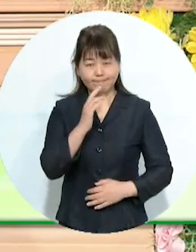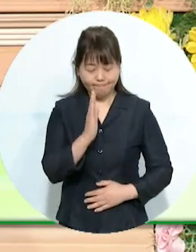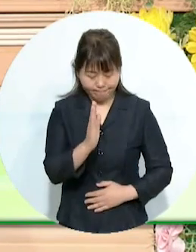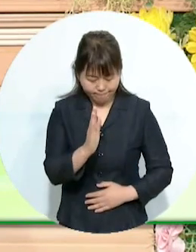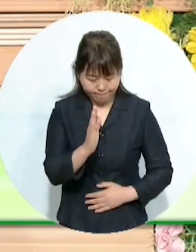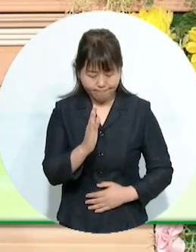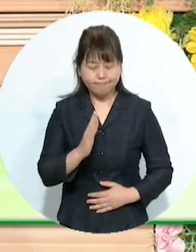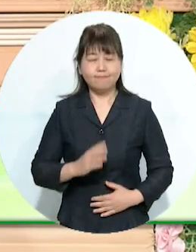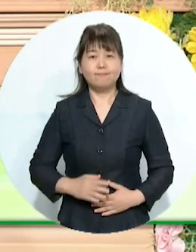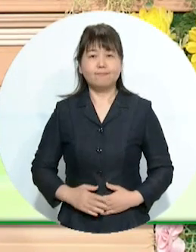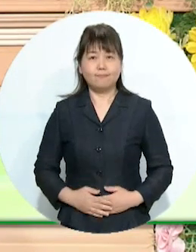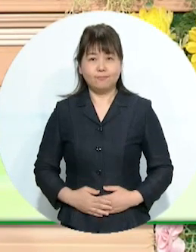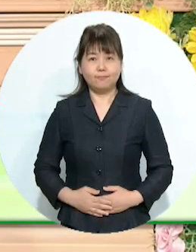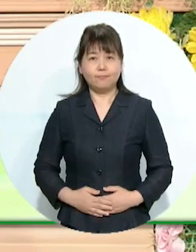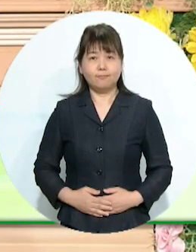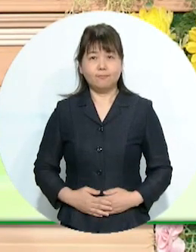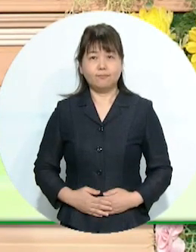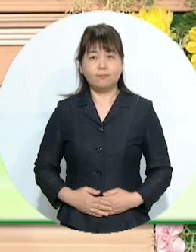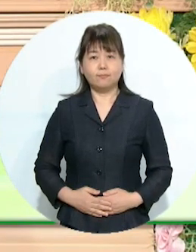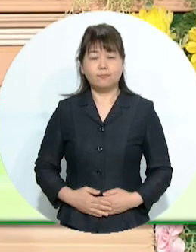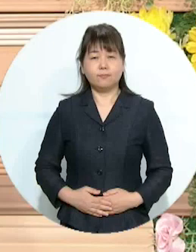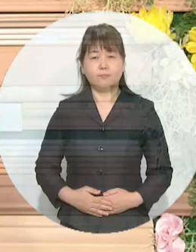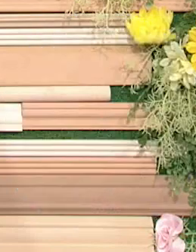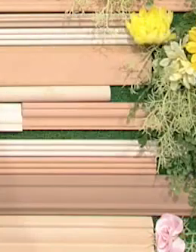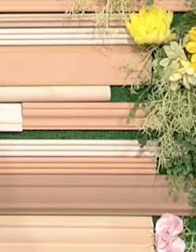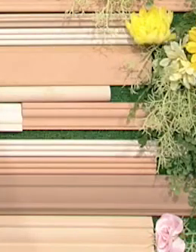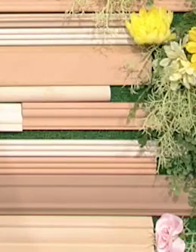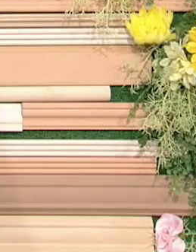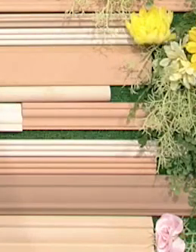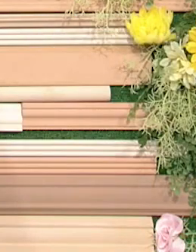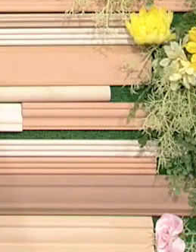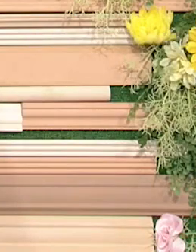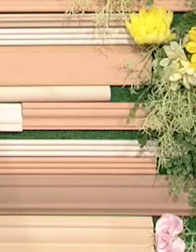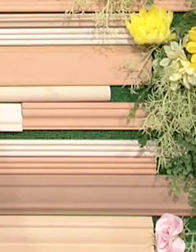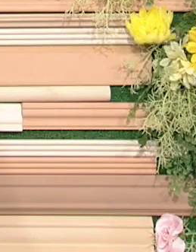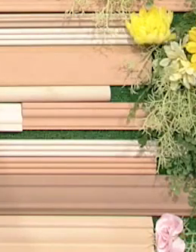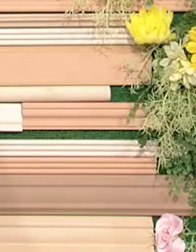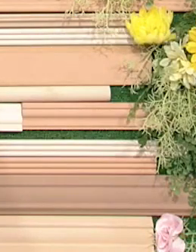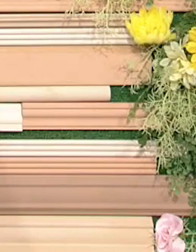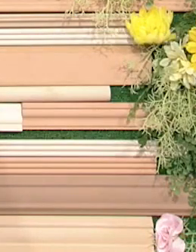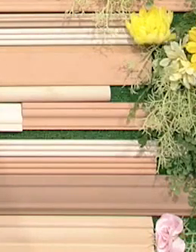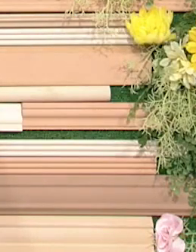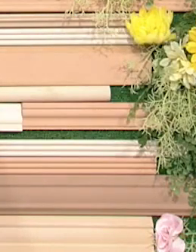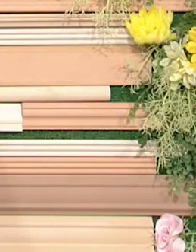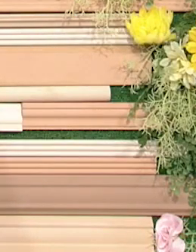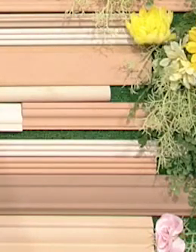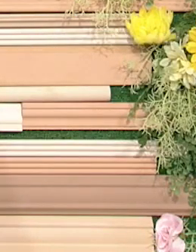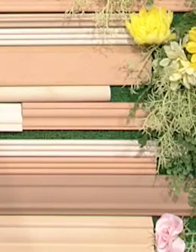ください。ここまで東京インフォメーションでした。